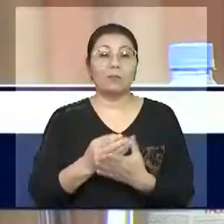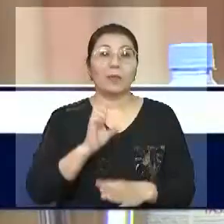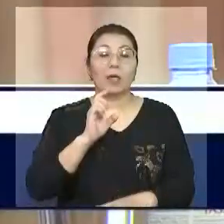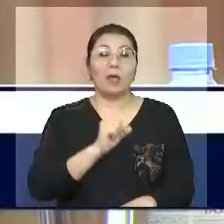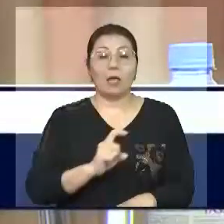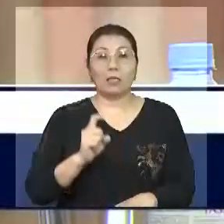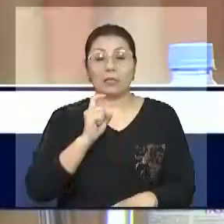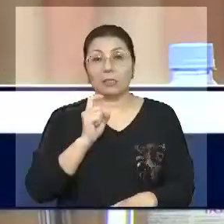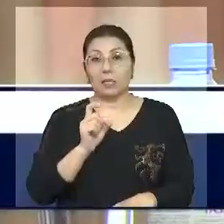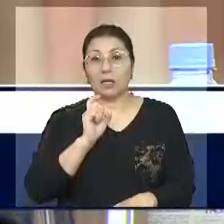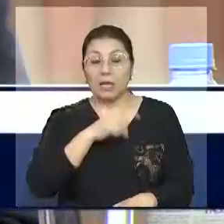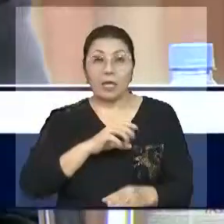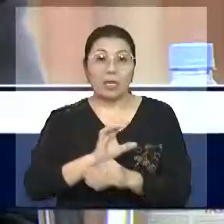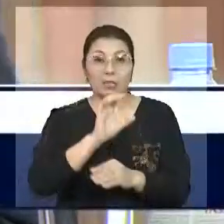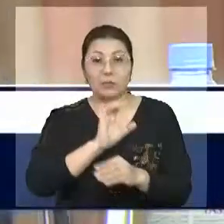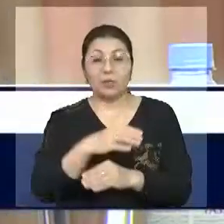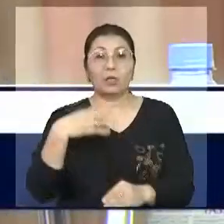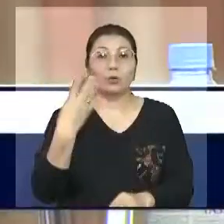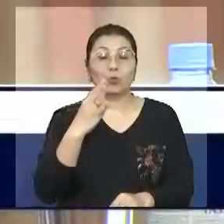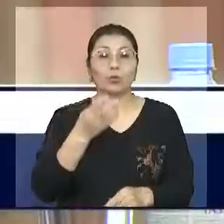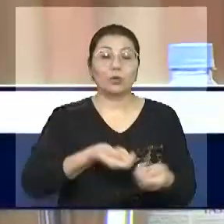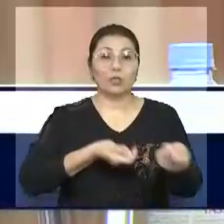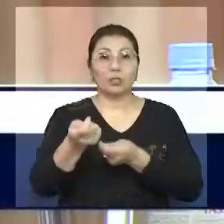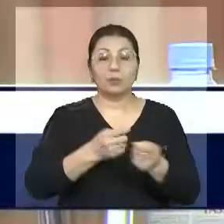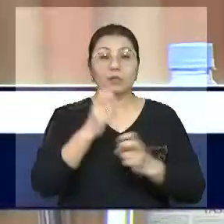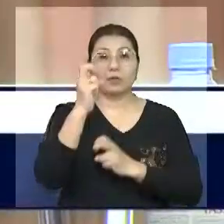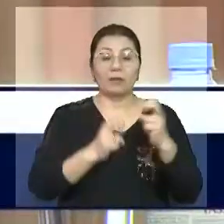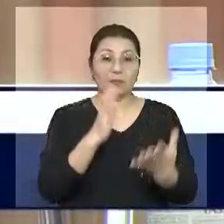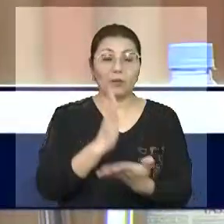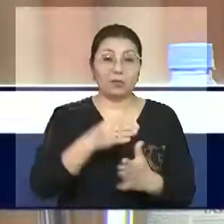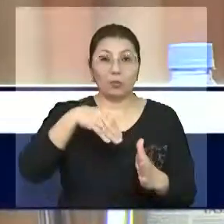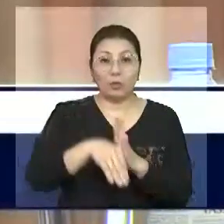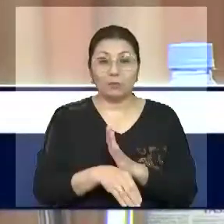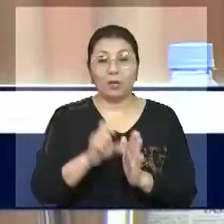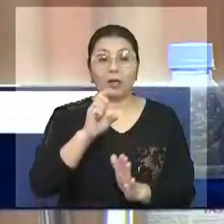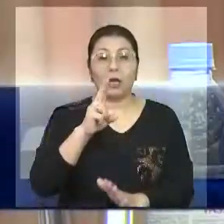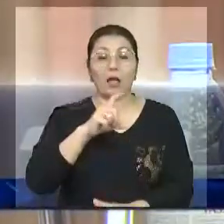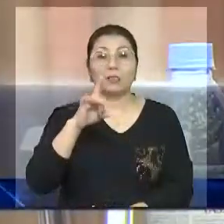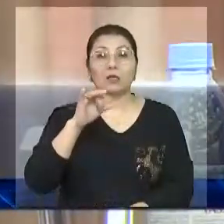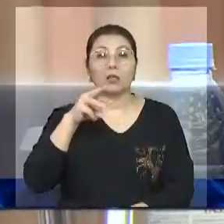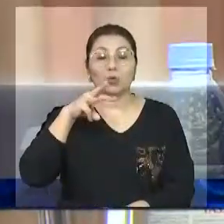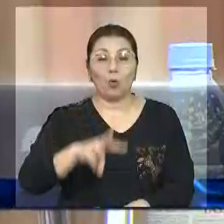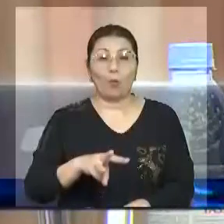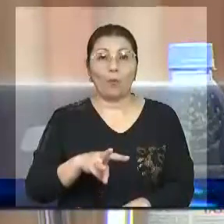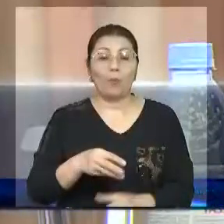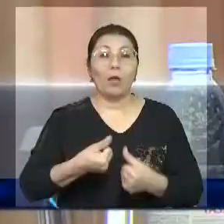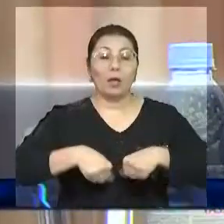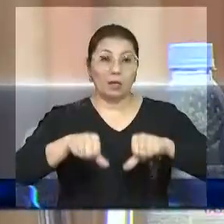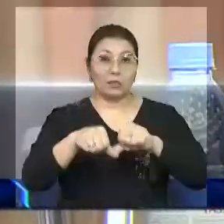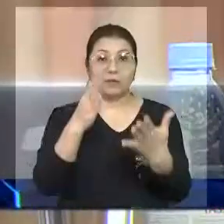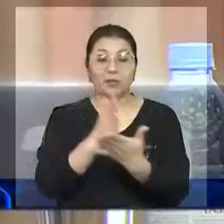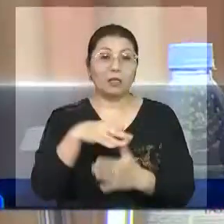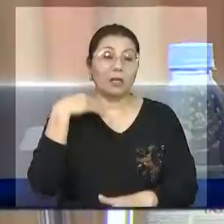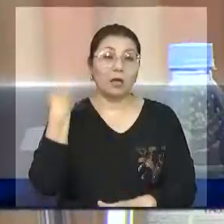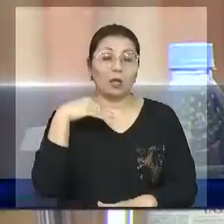экспортында айтарлықтай көлемді өңірдің 4 жетекші кәсіпорны алады. Олардың қатарында Қазхром трансұлттық компаниясы акционерлік қоғамы,